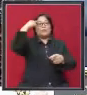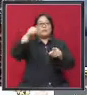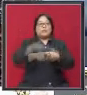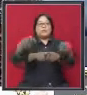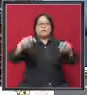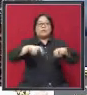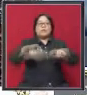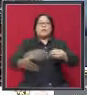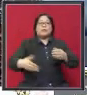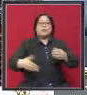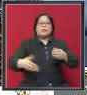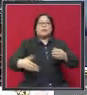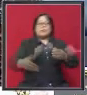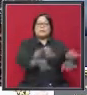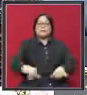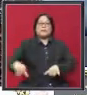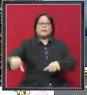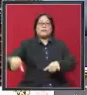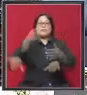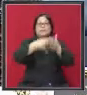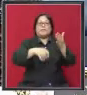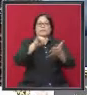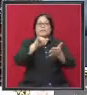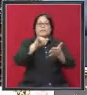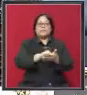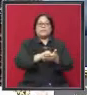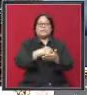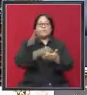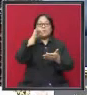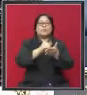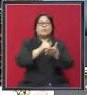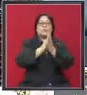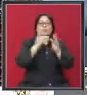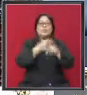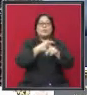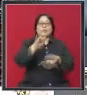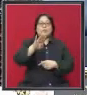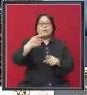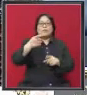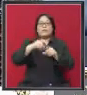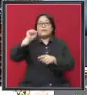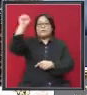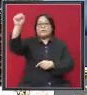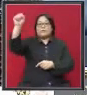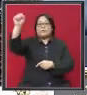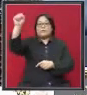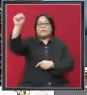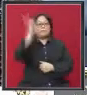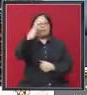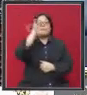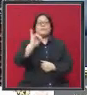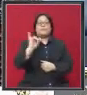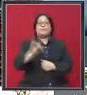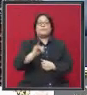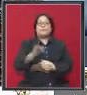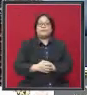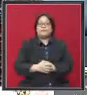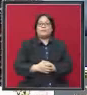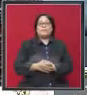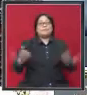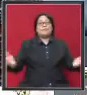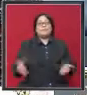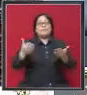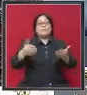bersetuju untuk mengkaji semula dan menyelaraskan kadar tersebut. Ini permohonan daripada Yang Berhormat daripada Sabah. Kerajaan juga